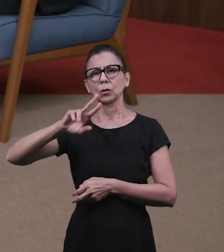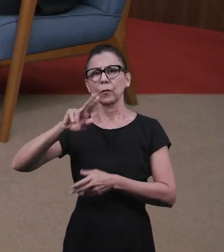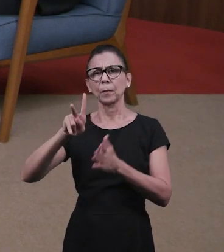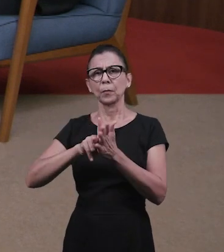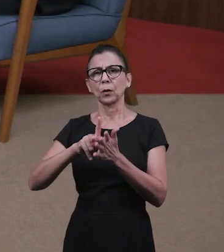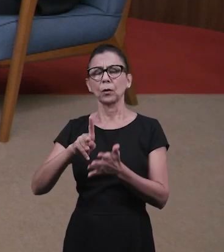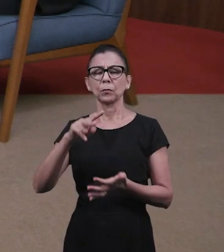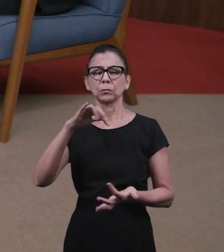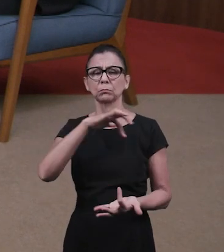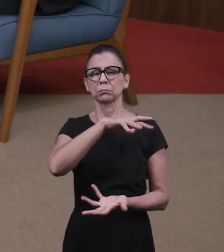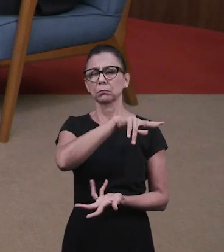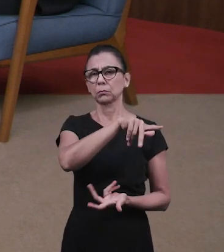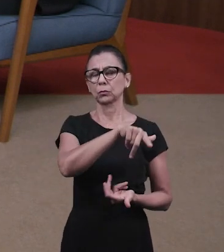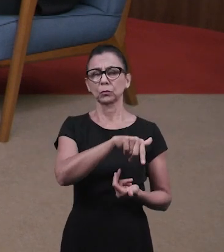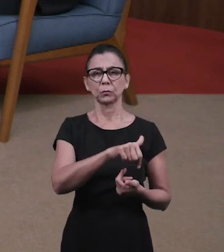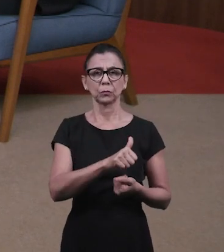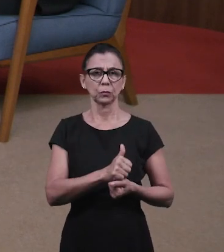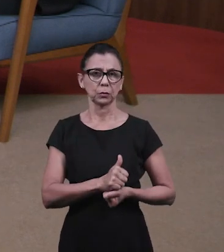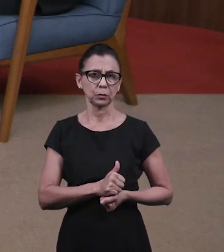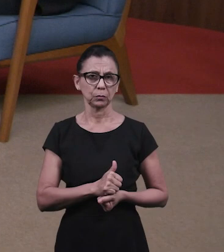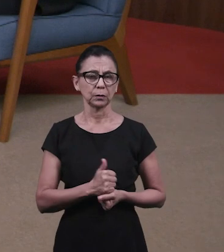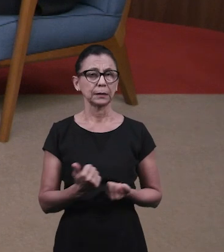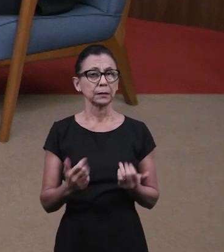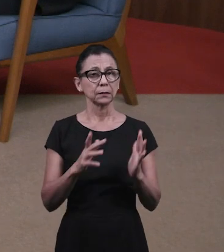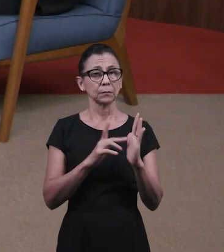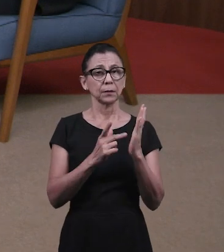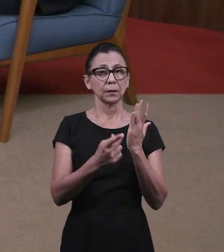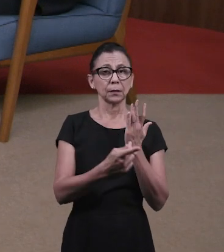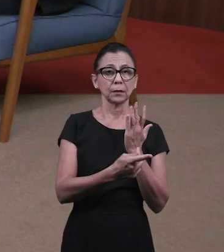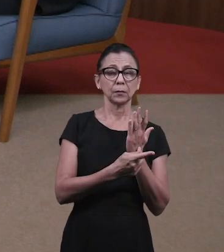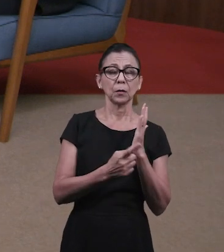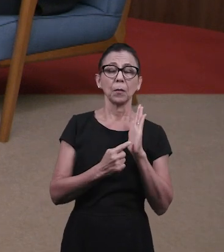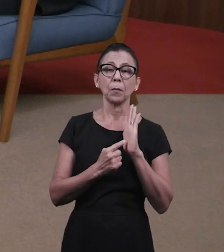il parle du royaume des cieux, des oppositions,